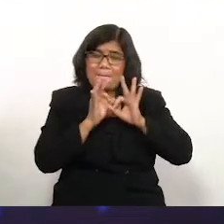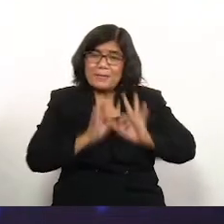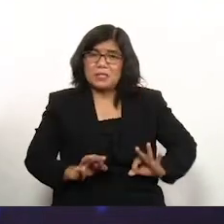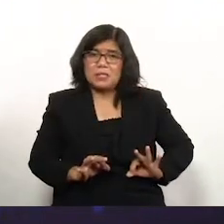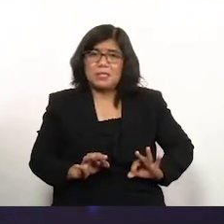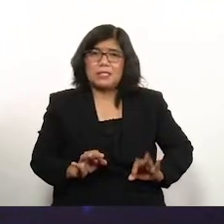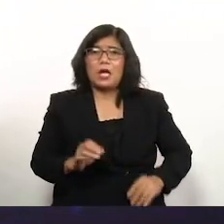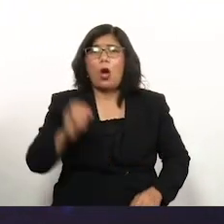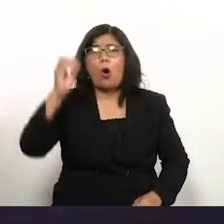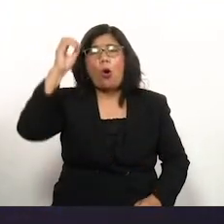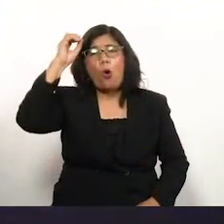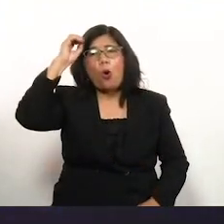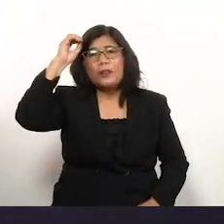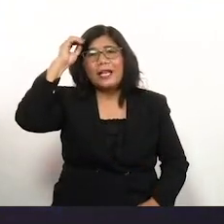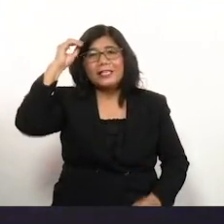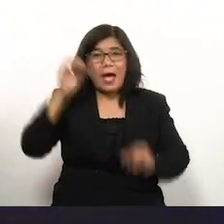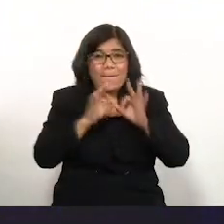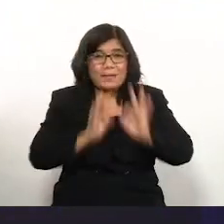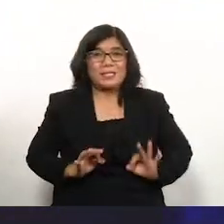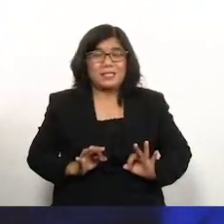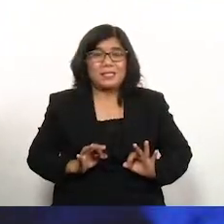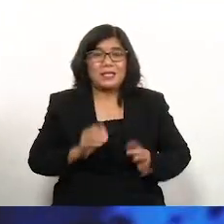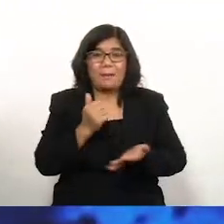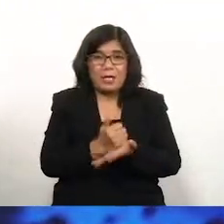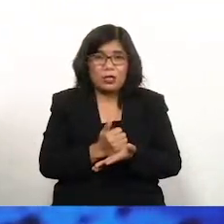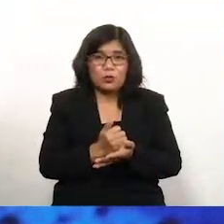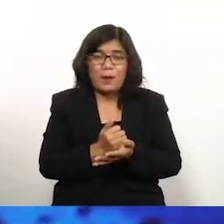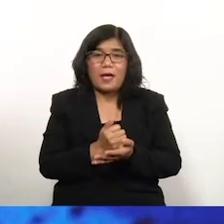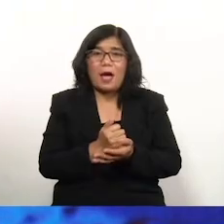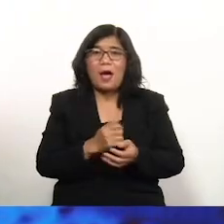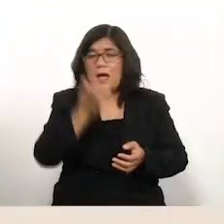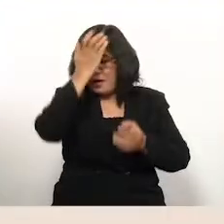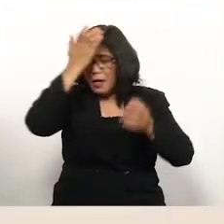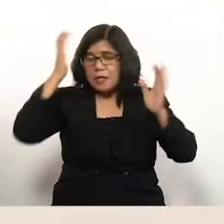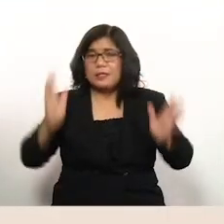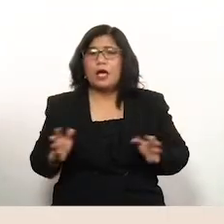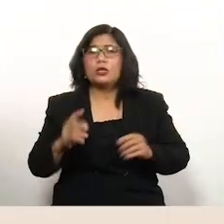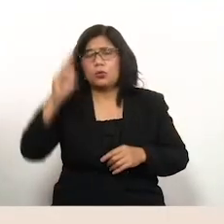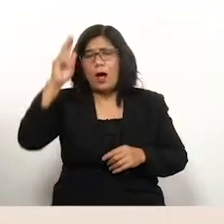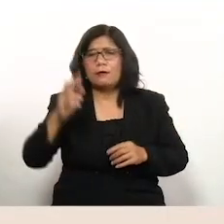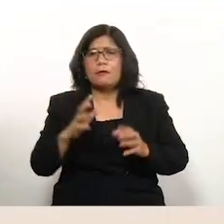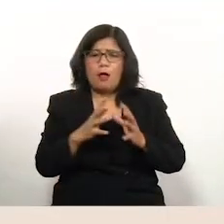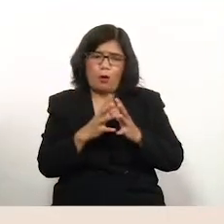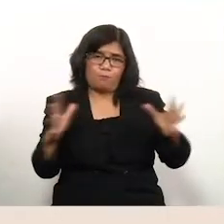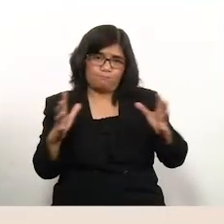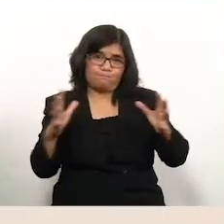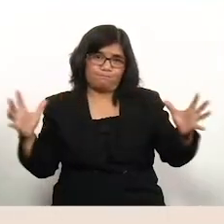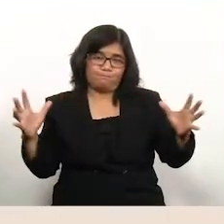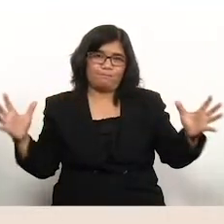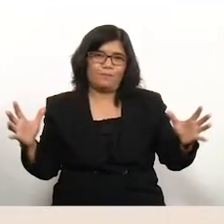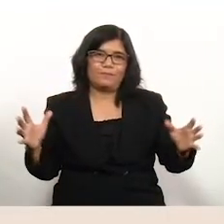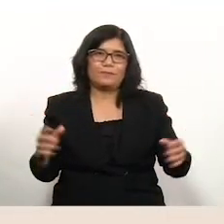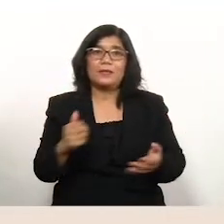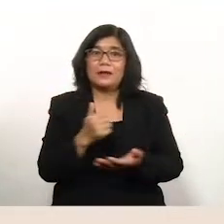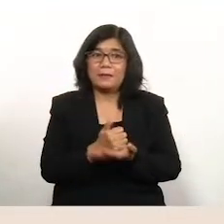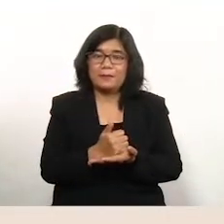soal berkat gak perlu diperdebatkan itu janji Tuhan sebaiknya dapat meluaskan Kerajaan Allah selanjutnya ini Mengapa banyak orang percaya tidak peduli dengan